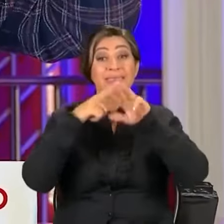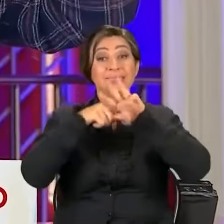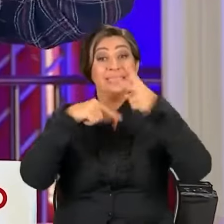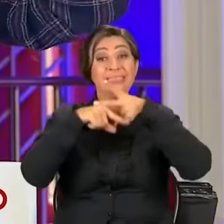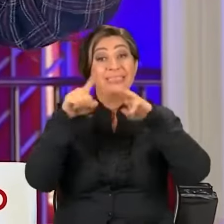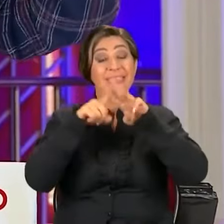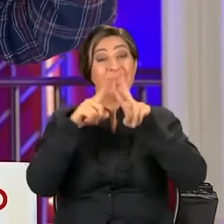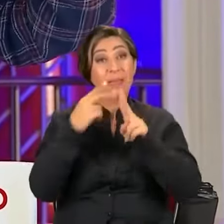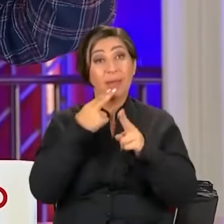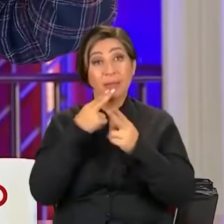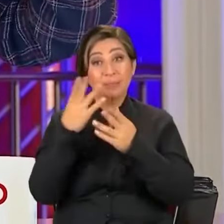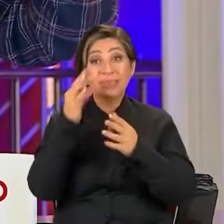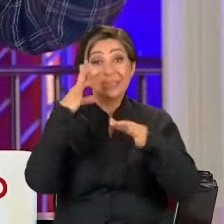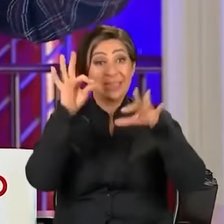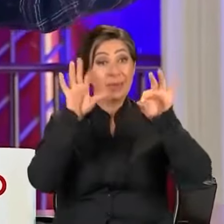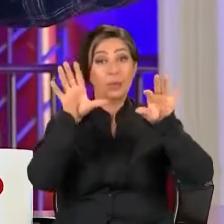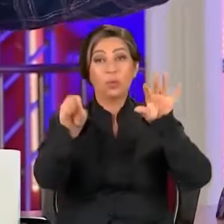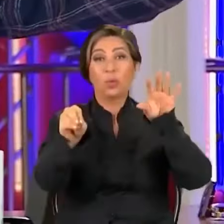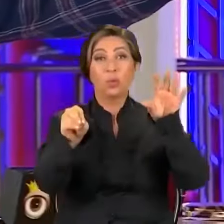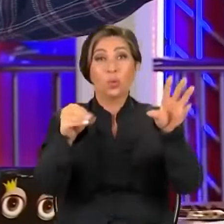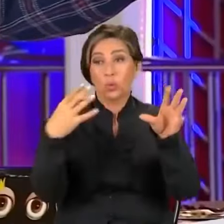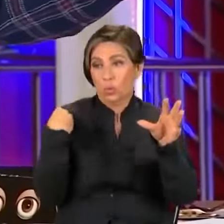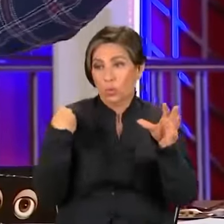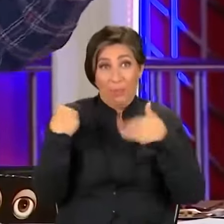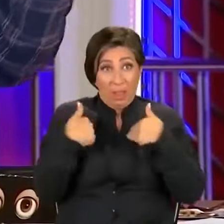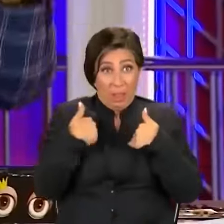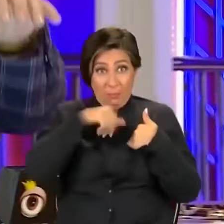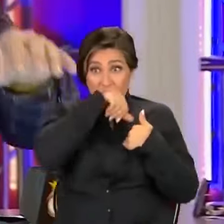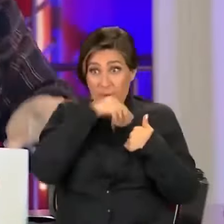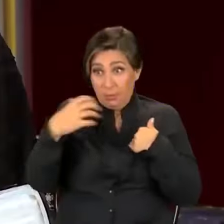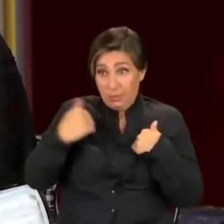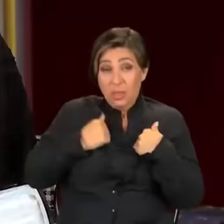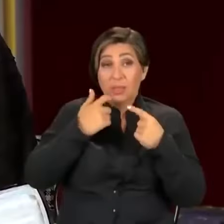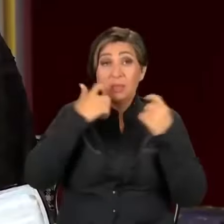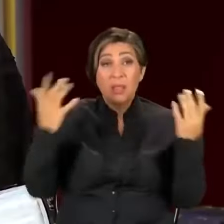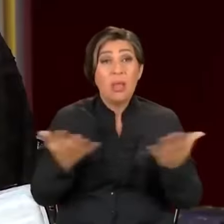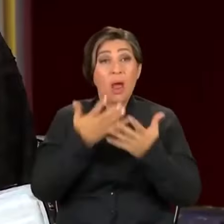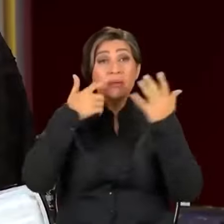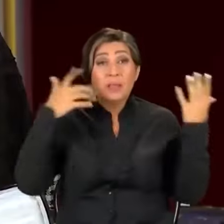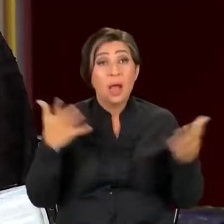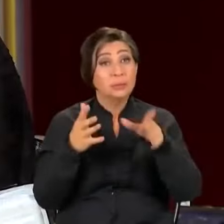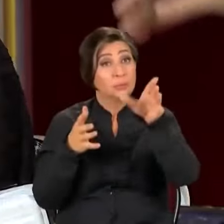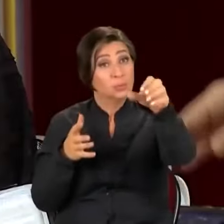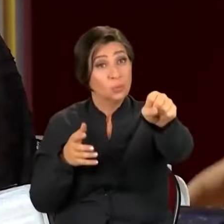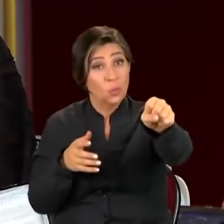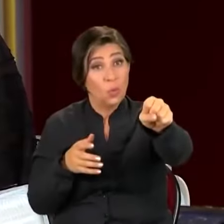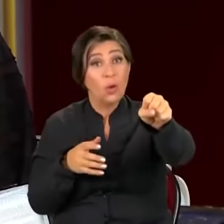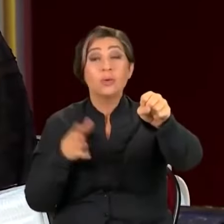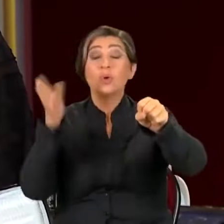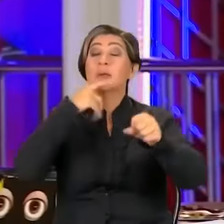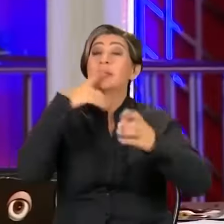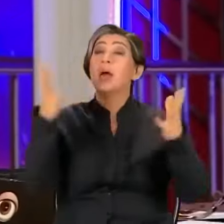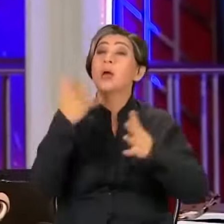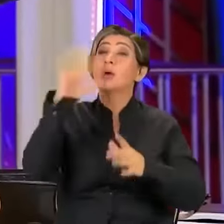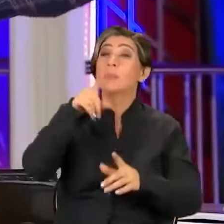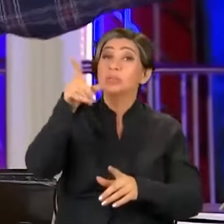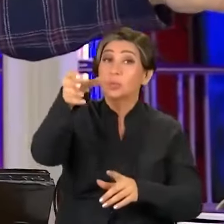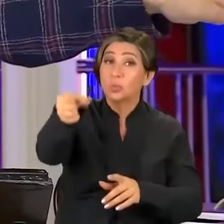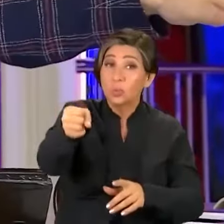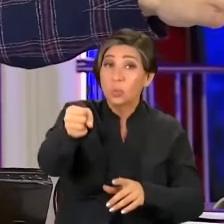Hanım insanlara dokunuyor. Dokunuşum. Bana dokunuyor. Aradan yıllar yıllar geçiyor sana dokunuyor. Evet. Aradan yıllar yıllar